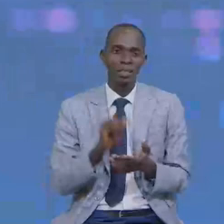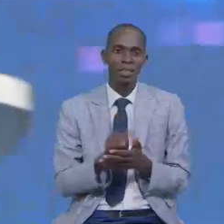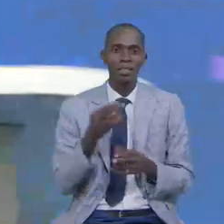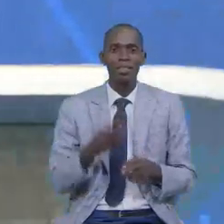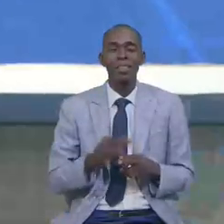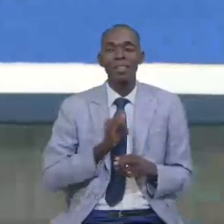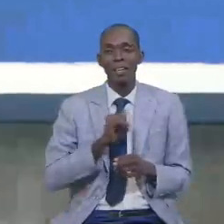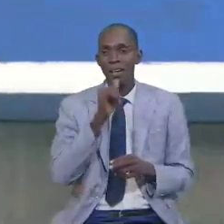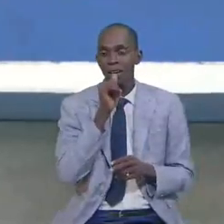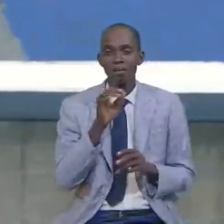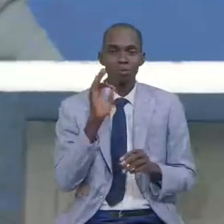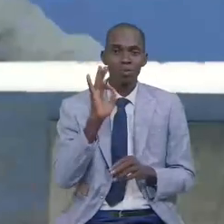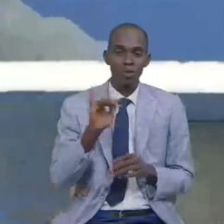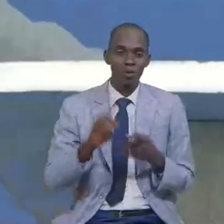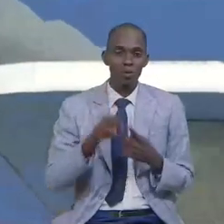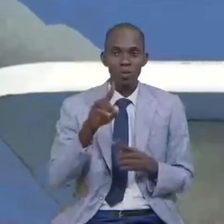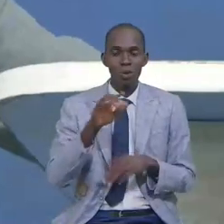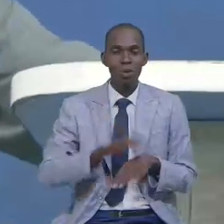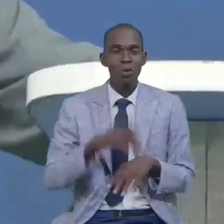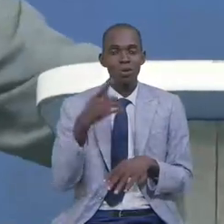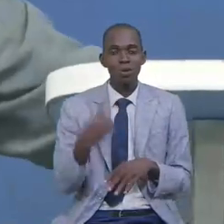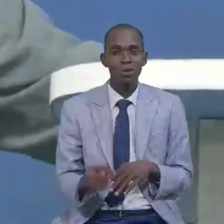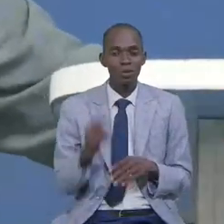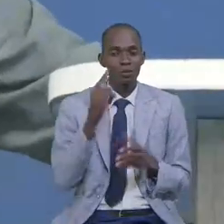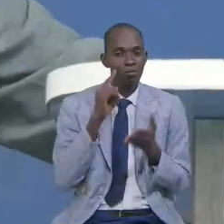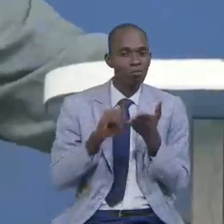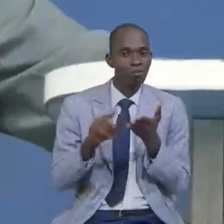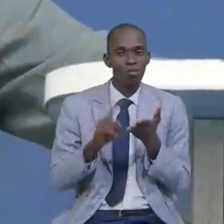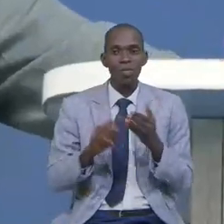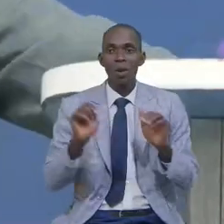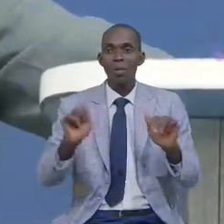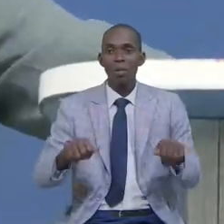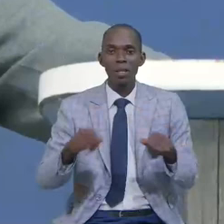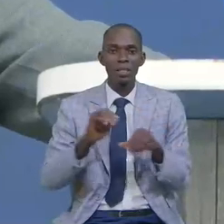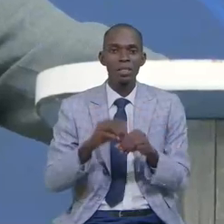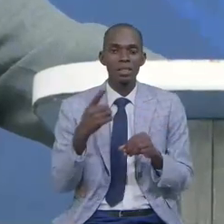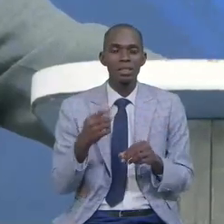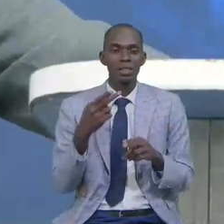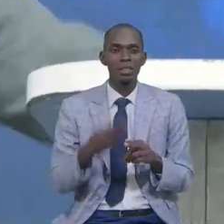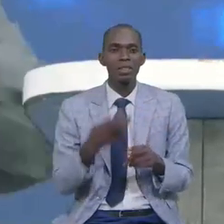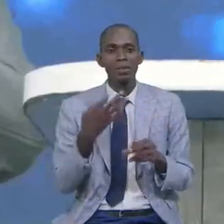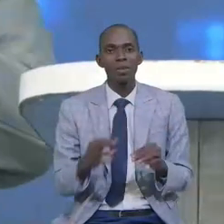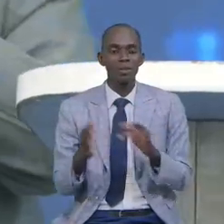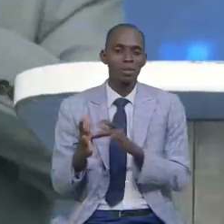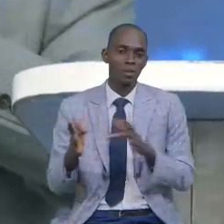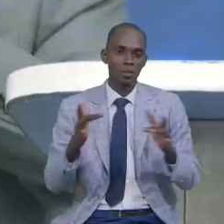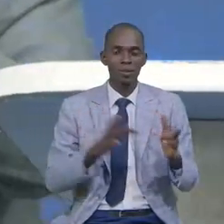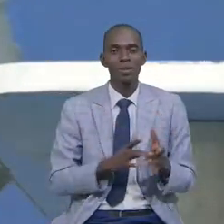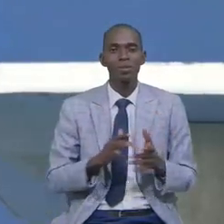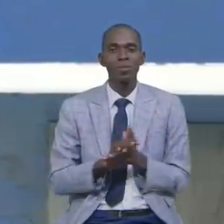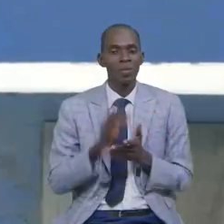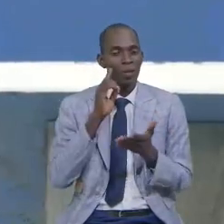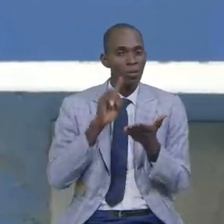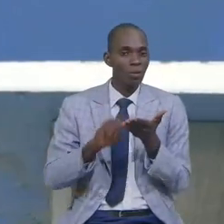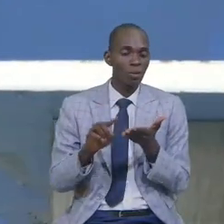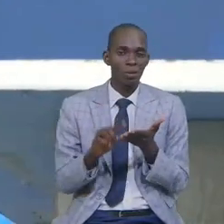parle du message, les possibilités remarquables dans le nom de Jésus.